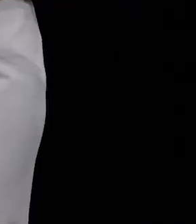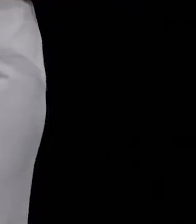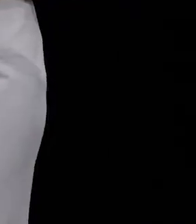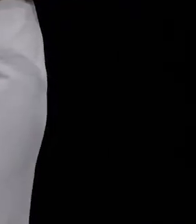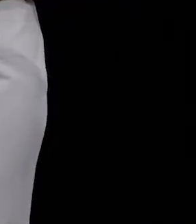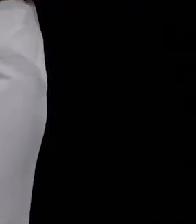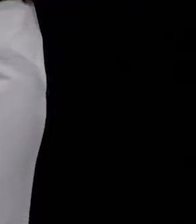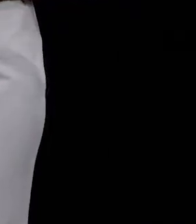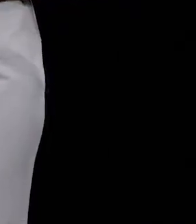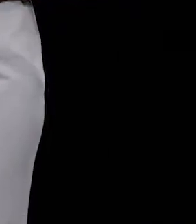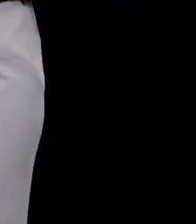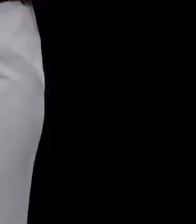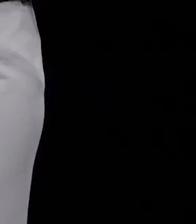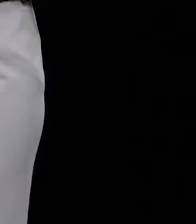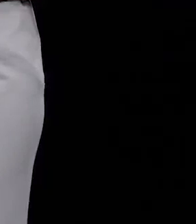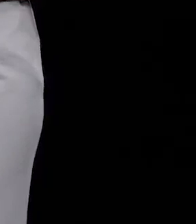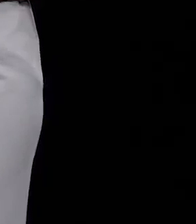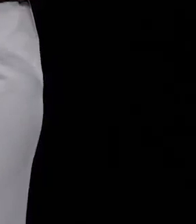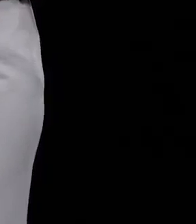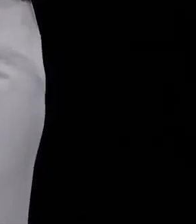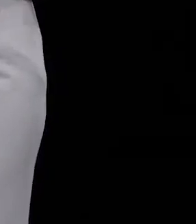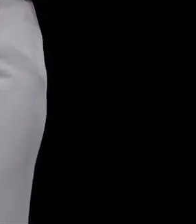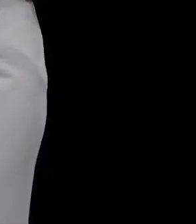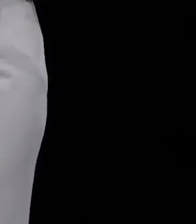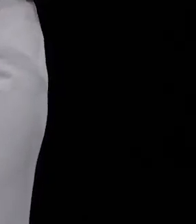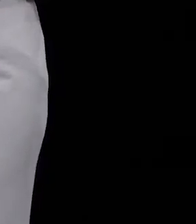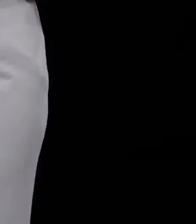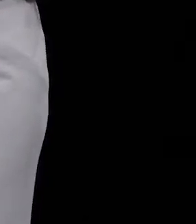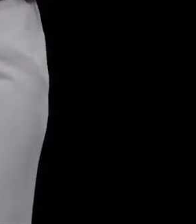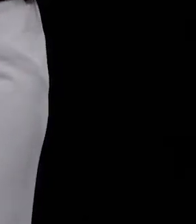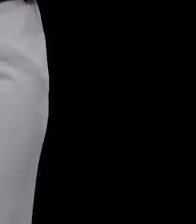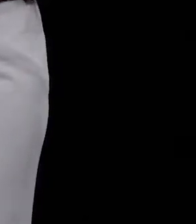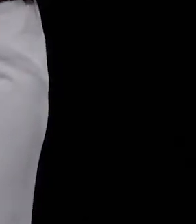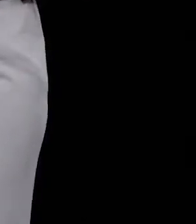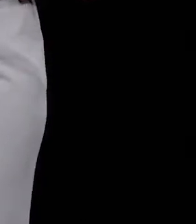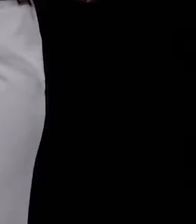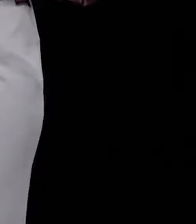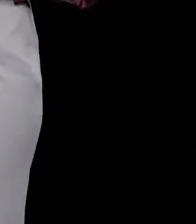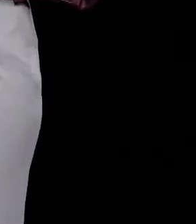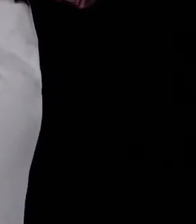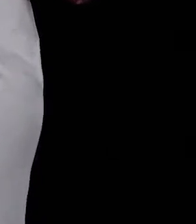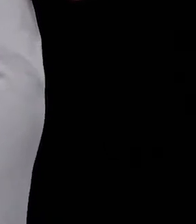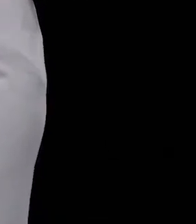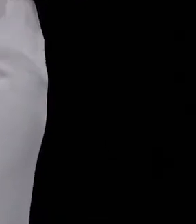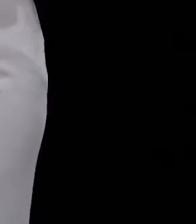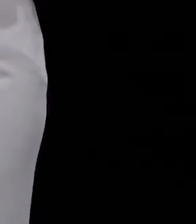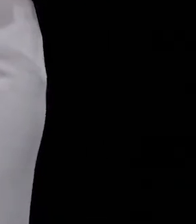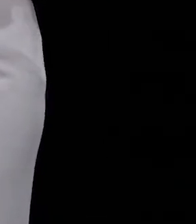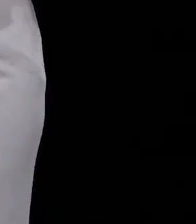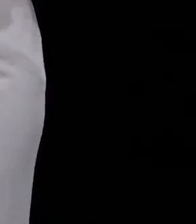됩니다 언제 어디서나 내손안의 뉴스 광주 mbc 뉴스 유튜브 구독으로 함께하 요